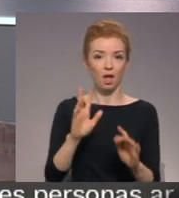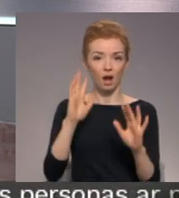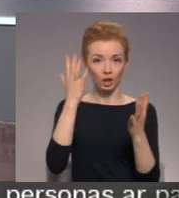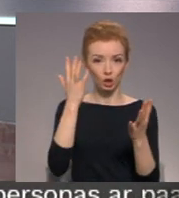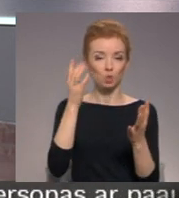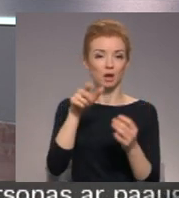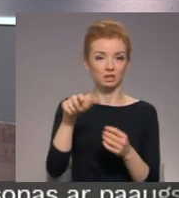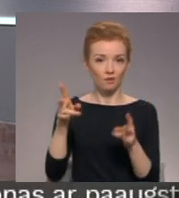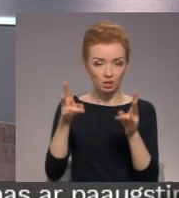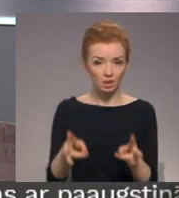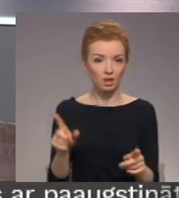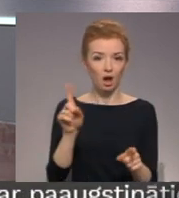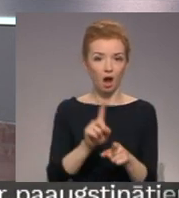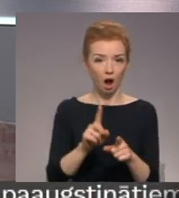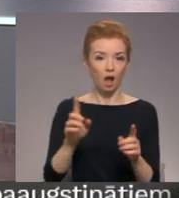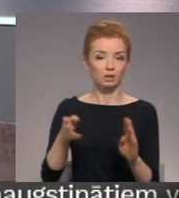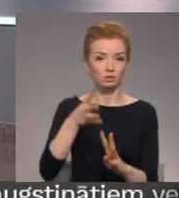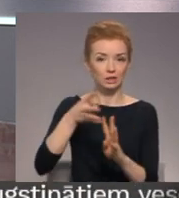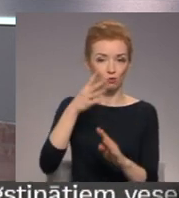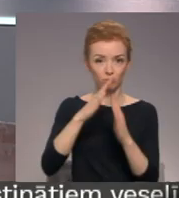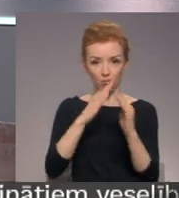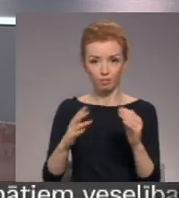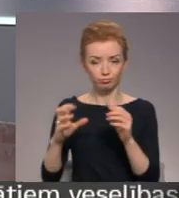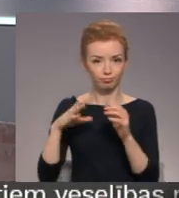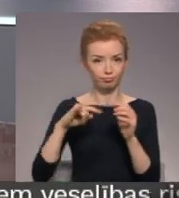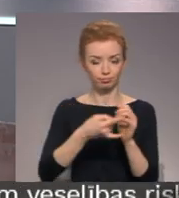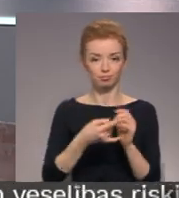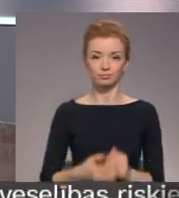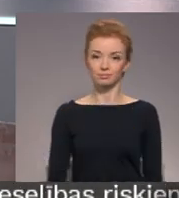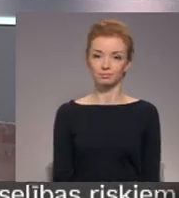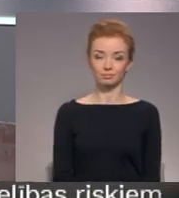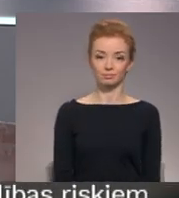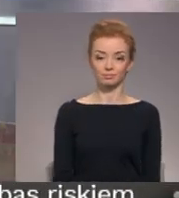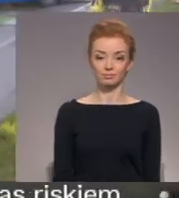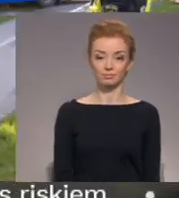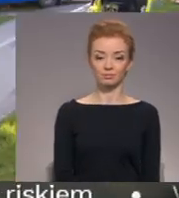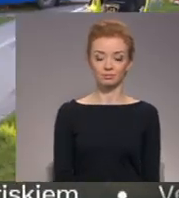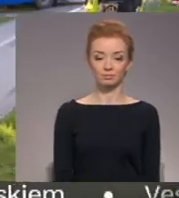transporta līdzekļi, bet arī kāds daudzdzīvokļu nams. Vairāk stāstā Anete Bērtule.